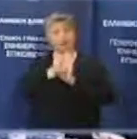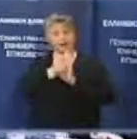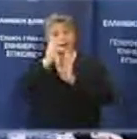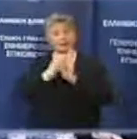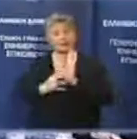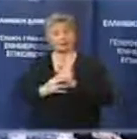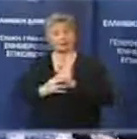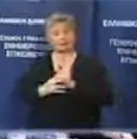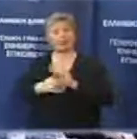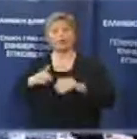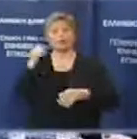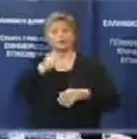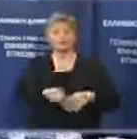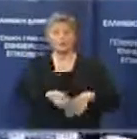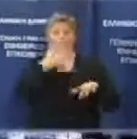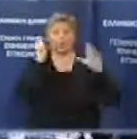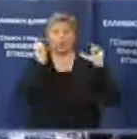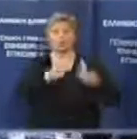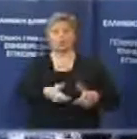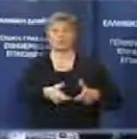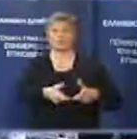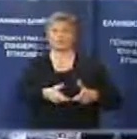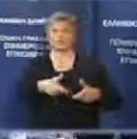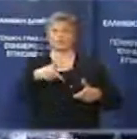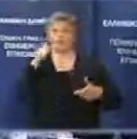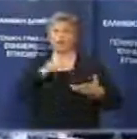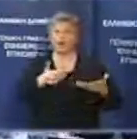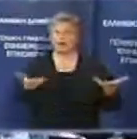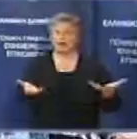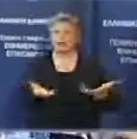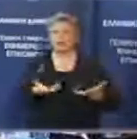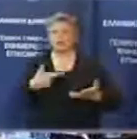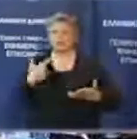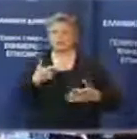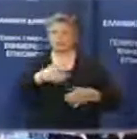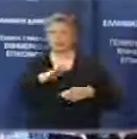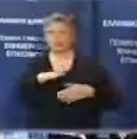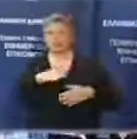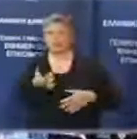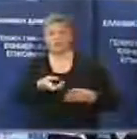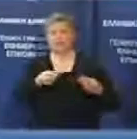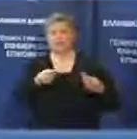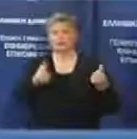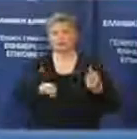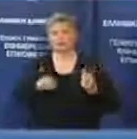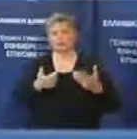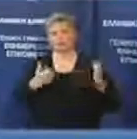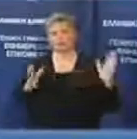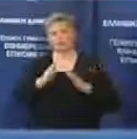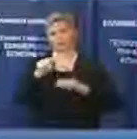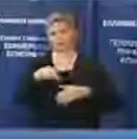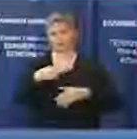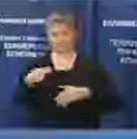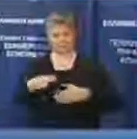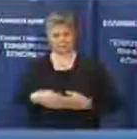Συνόδου. Ισχύει το σχόλιο και για τον κυβερνητικό εταίρο, γιατί την ίδια περίπου κριτική άσκησε και αυτό. Σε ευχαριστώ. Κοιτάξτε, υπάρχουν